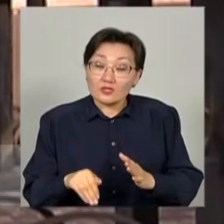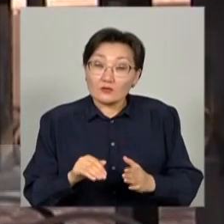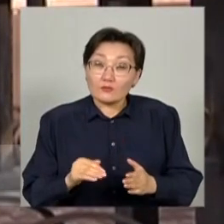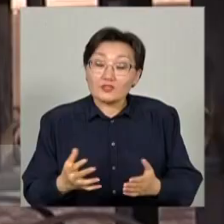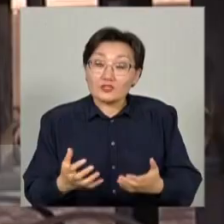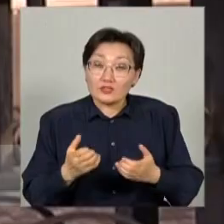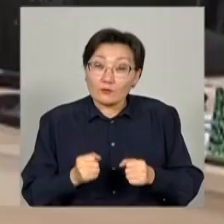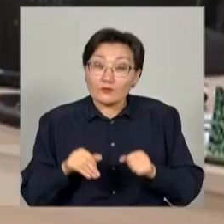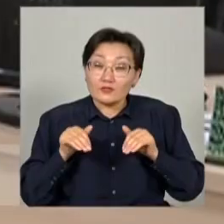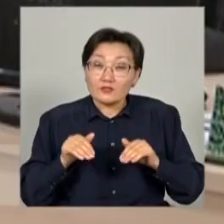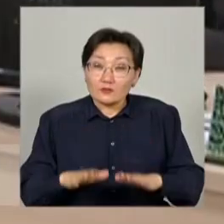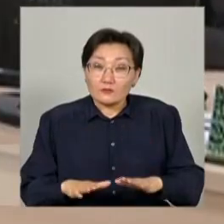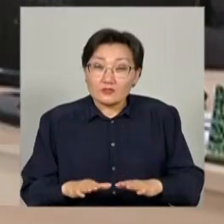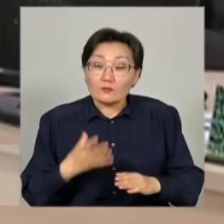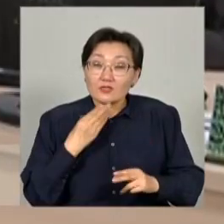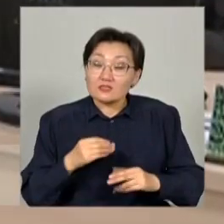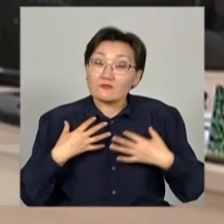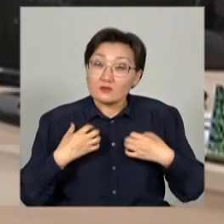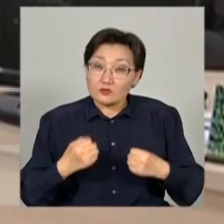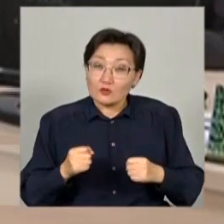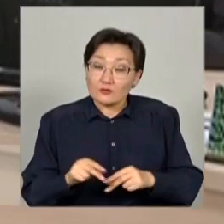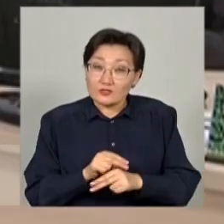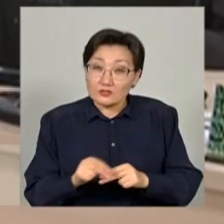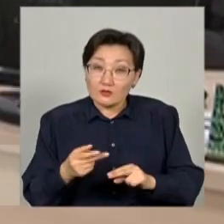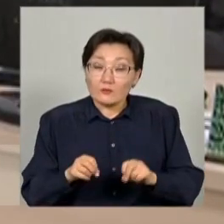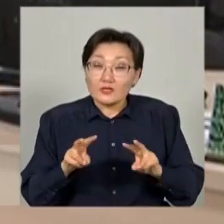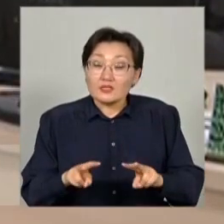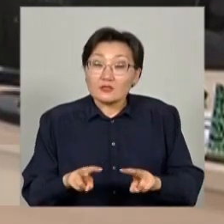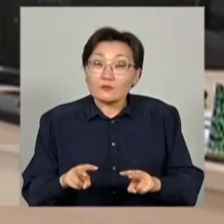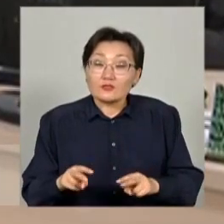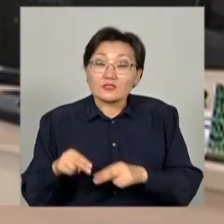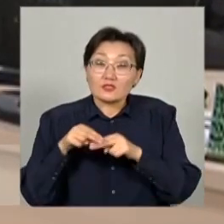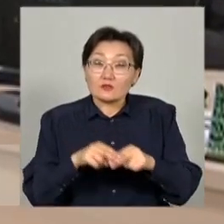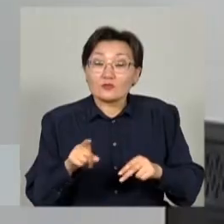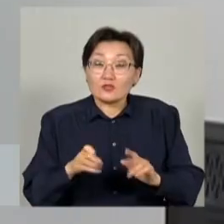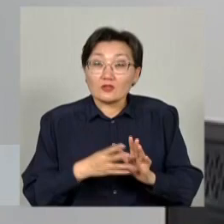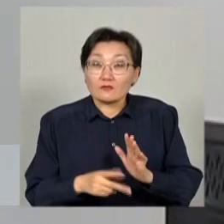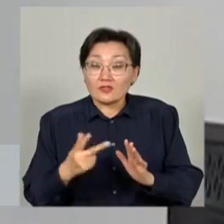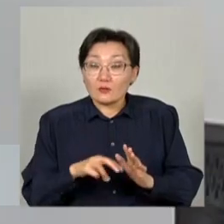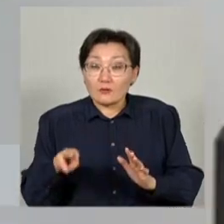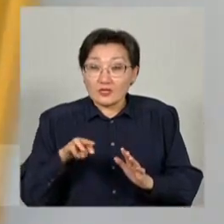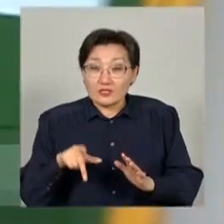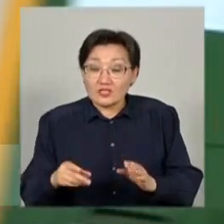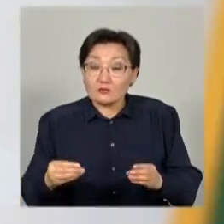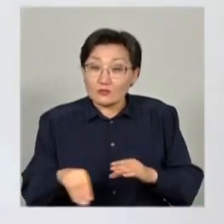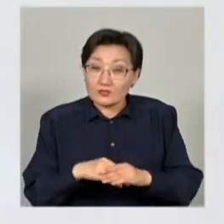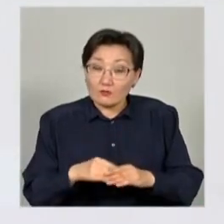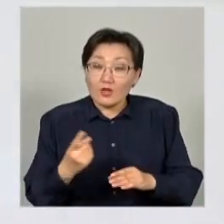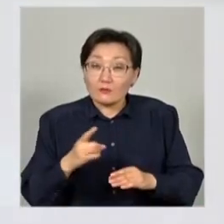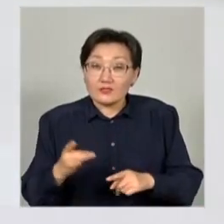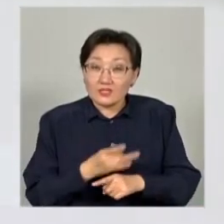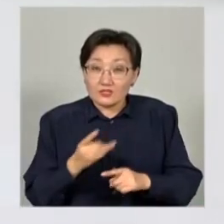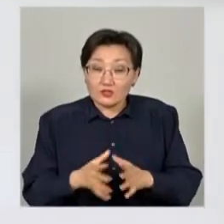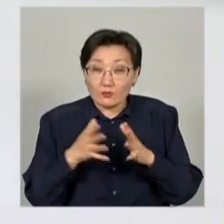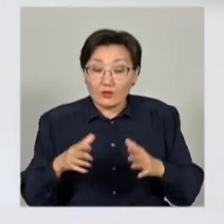заявителей решили сосредоточиться на своем здоровье. На их спецсчета поступило 193 миллиарда тенге накоплений. Это в 1,5 раза